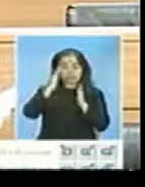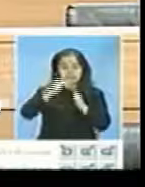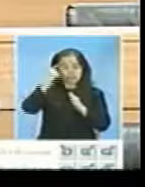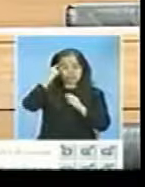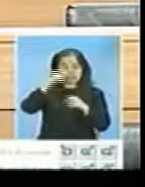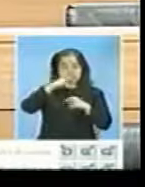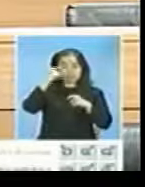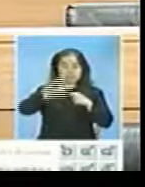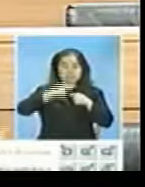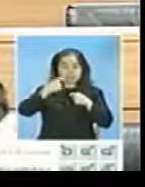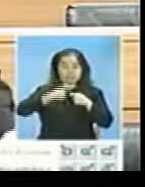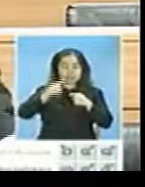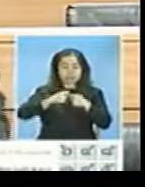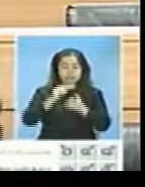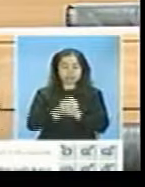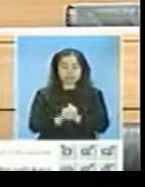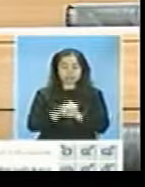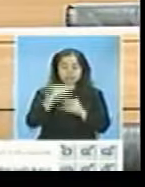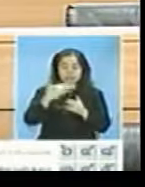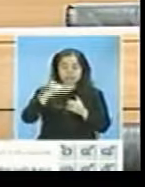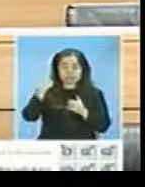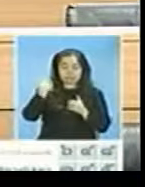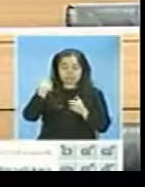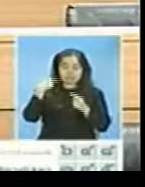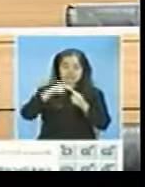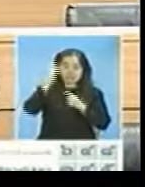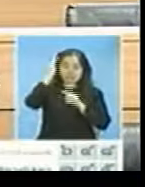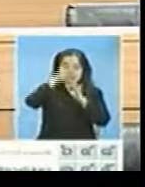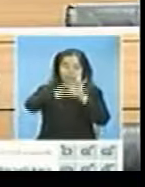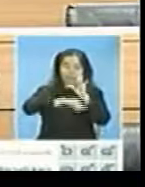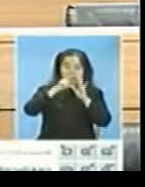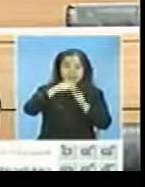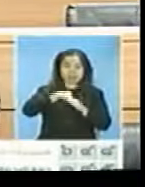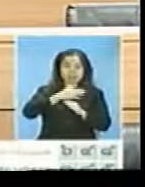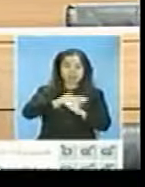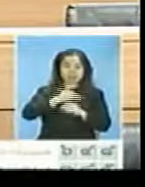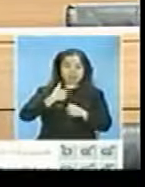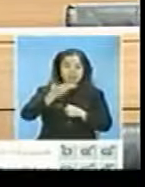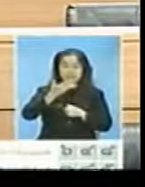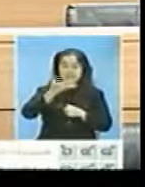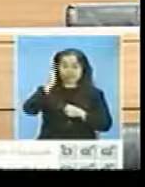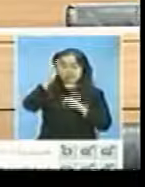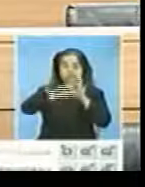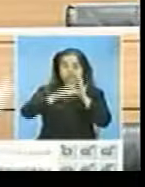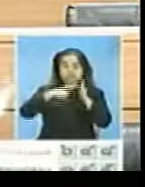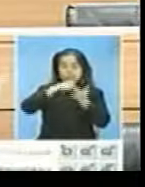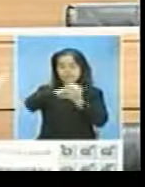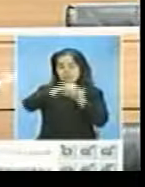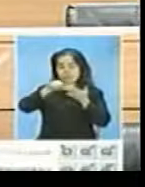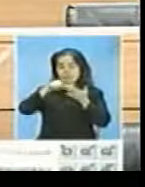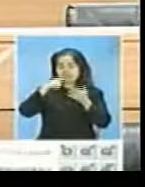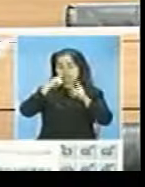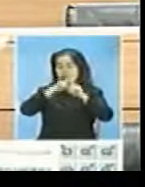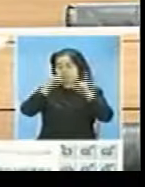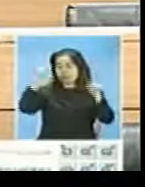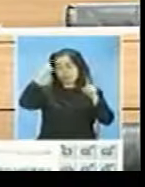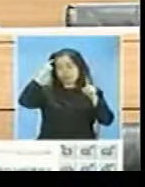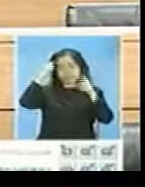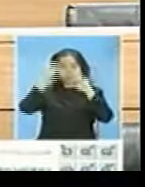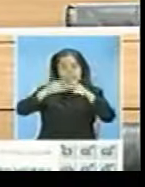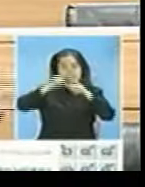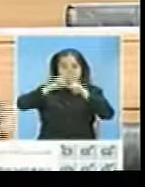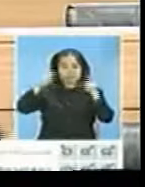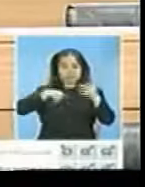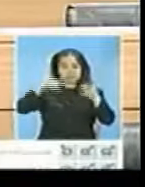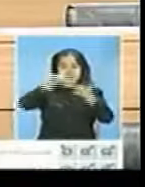ทีนี้ประเด็นที่ผมจะอภิปรายนี่ก็คือว่าผมนี่ไปแปรยติตัดเลย ผมคิดไม่เหมือนคนอื่นครับผมตัด